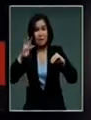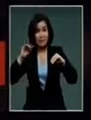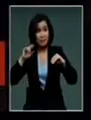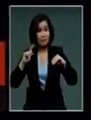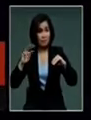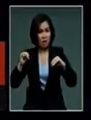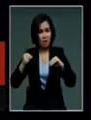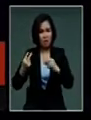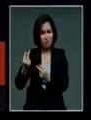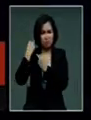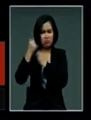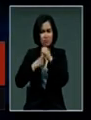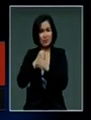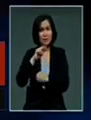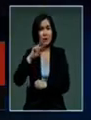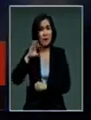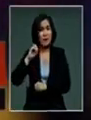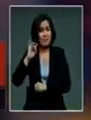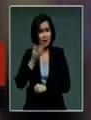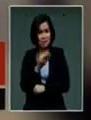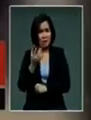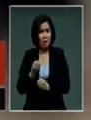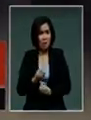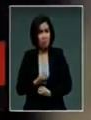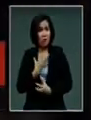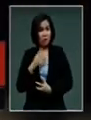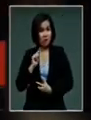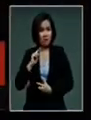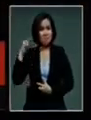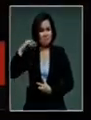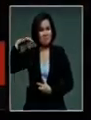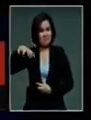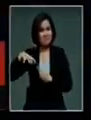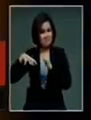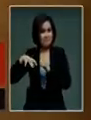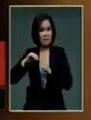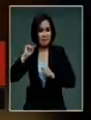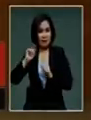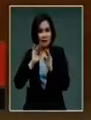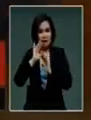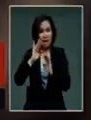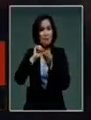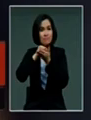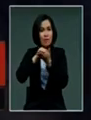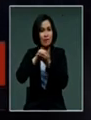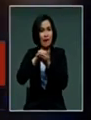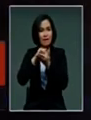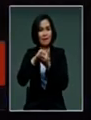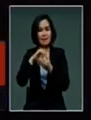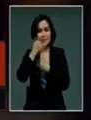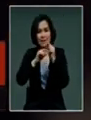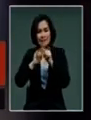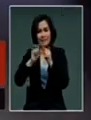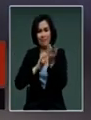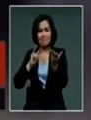ไปเมื่อปี2558ก็ต้องตกใจนะคะเพราะว่าสายการบินแห่งนี้ถูกสั่งห้ามให้บริการเที่ยวบินระหว่างประเทศด้วยห